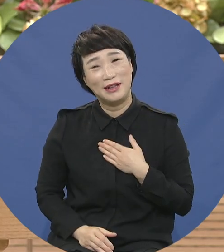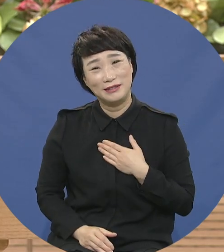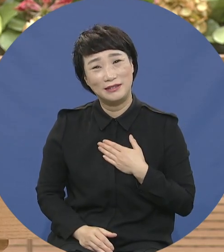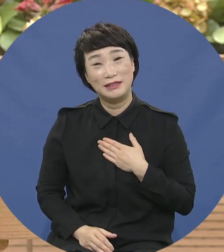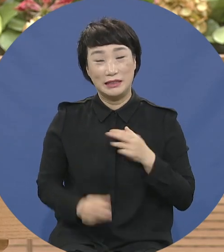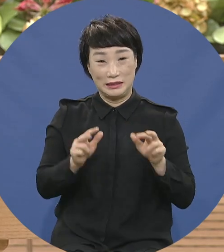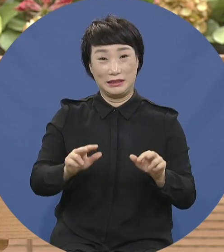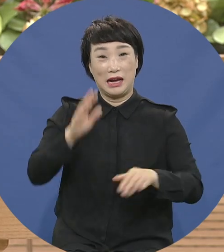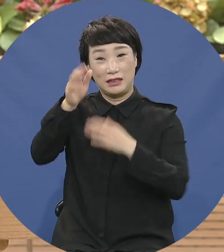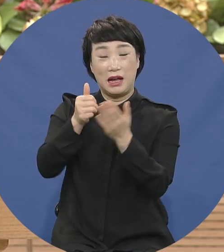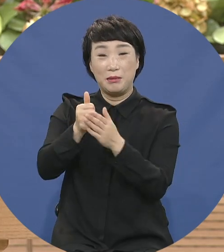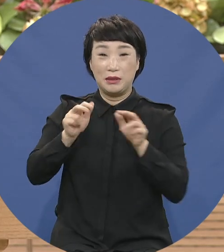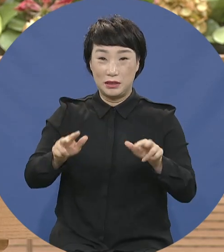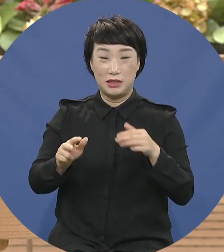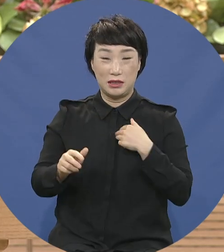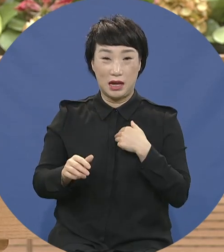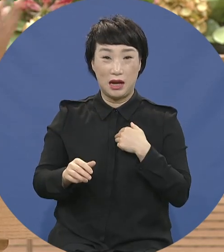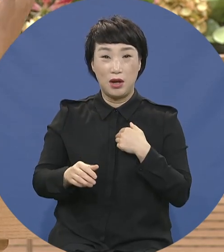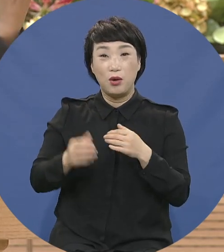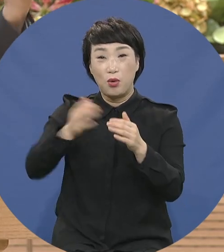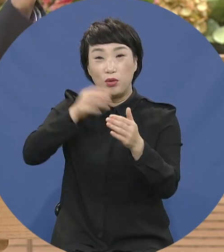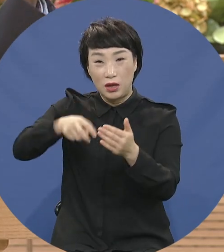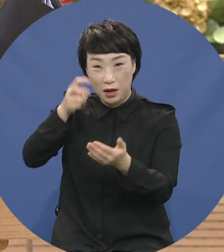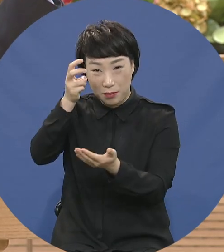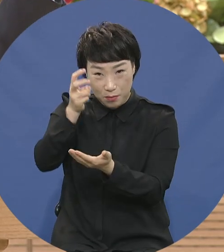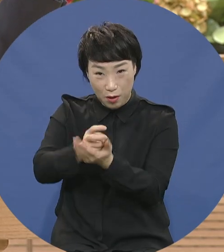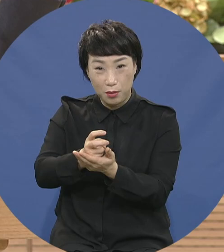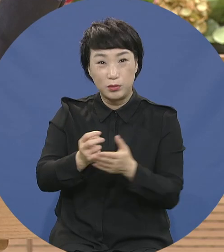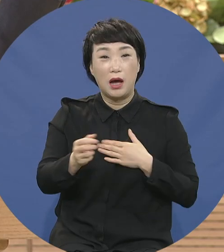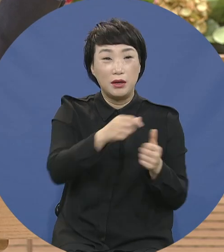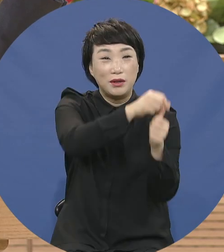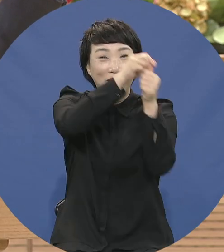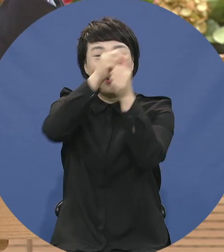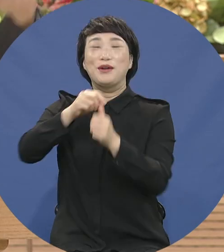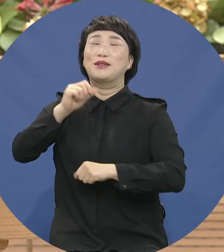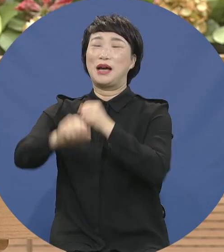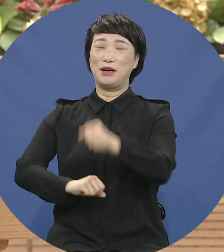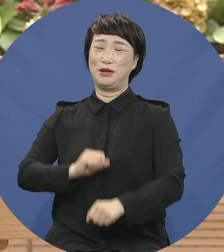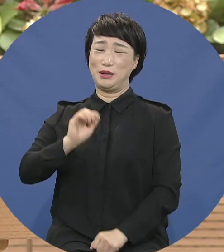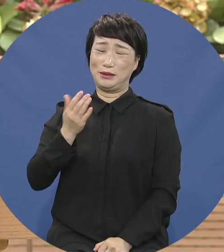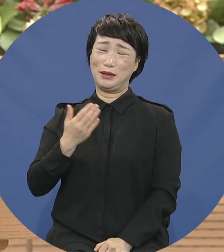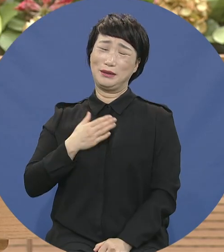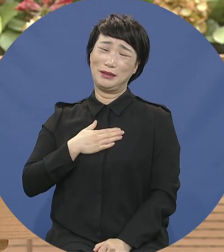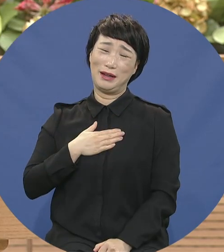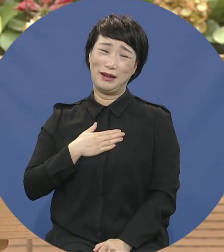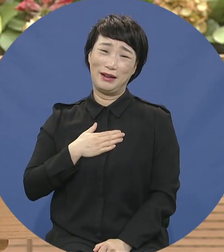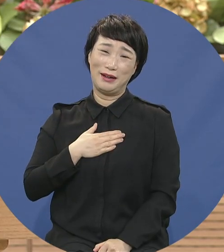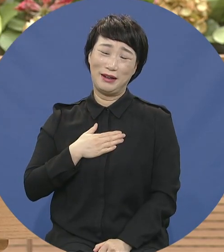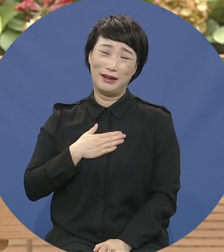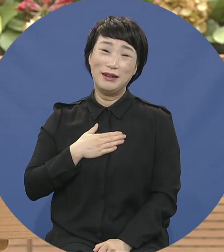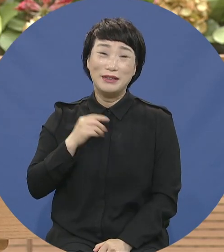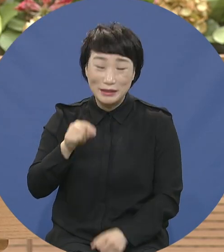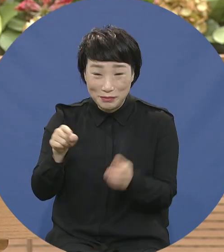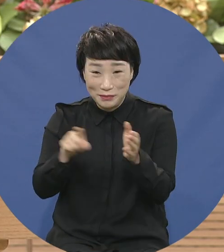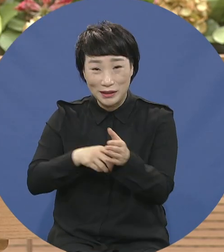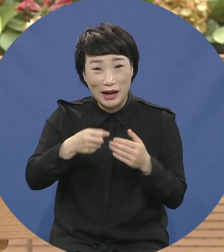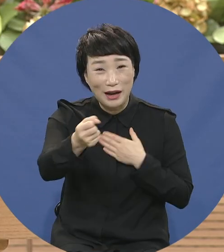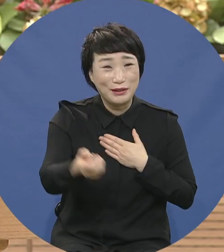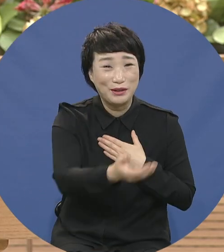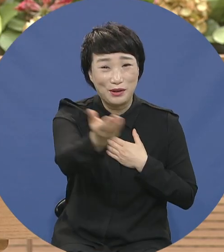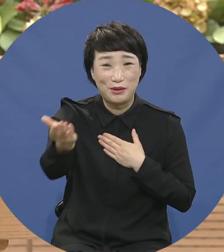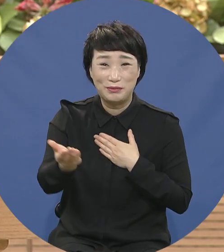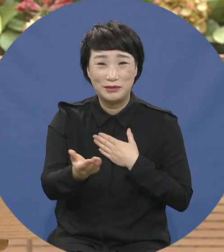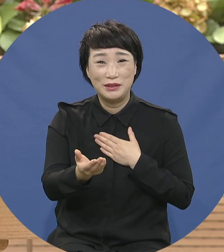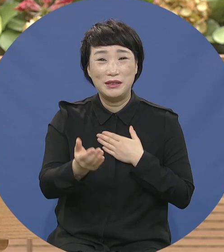우리는 하나님의 이제 공의의 법대로 자유한 자가 됐습니다. 이 믿음을 가지신